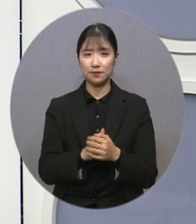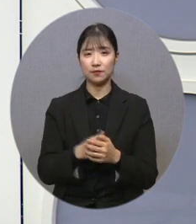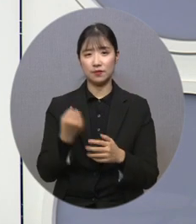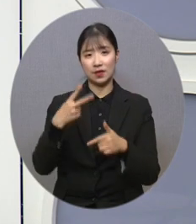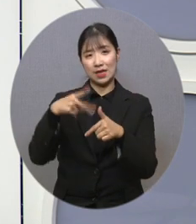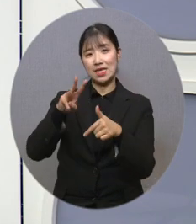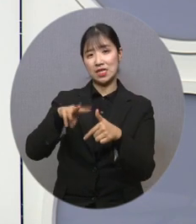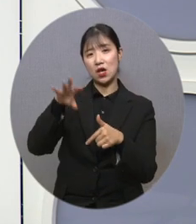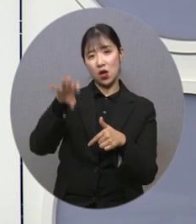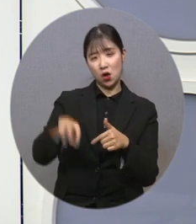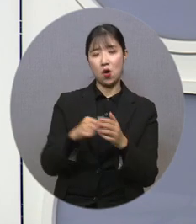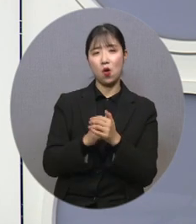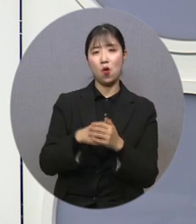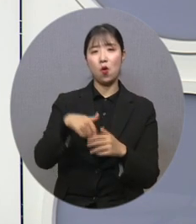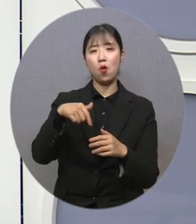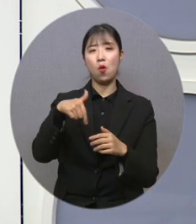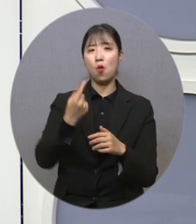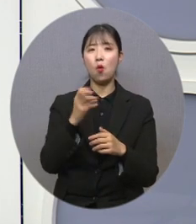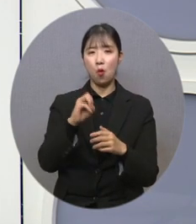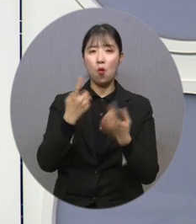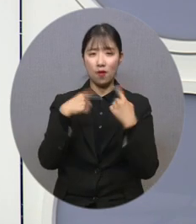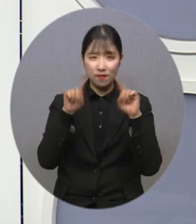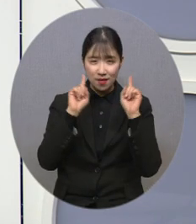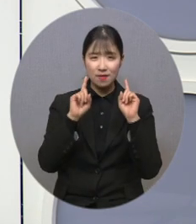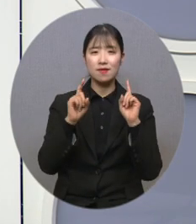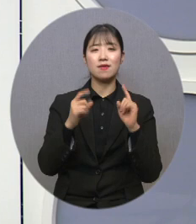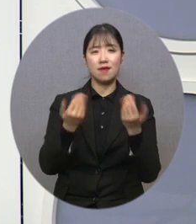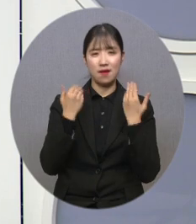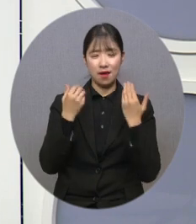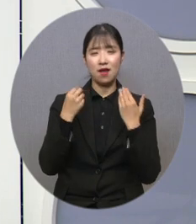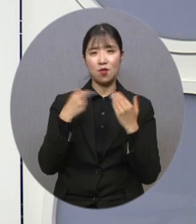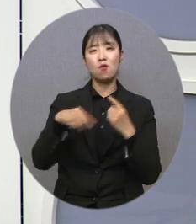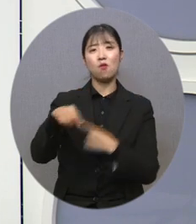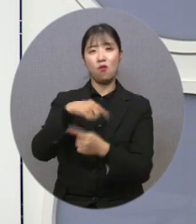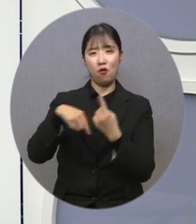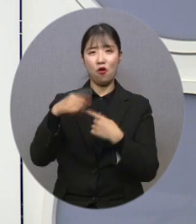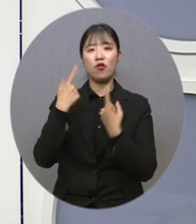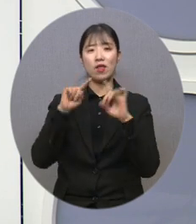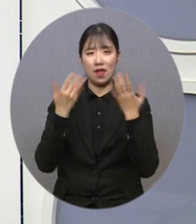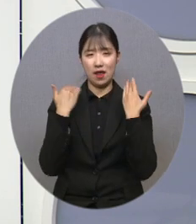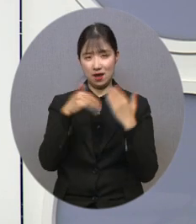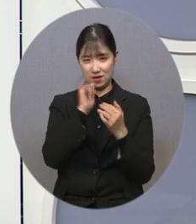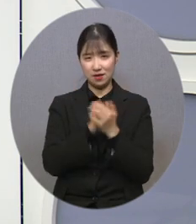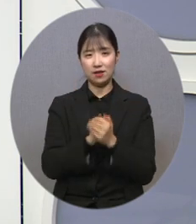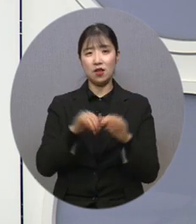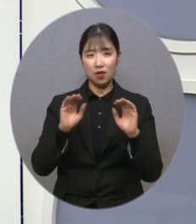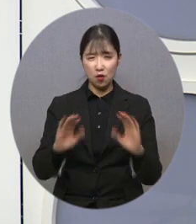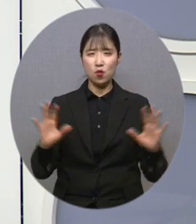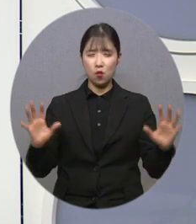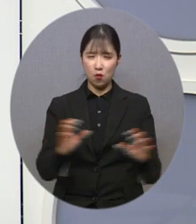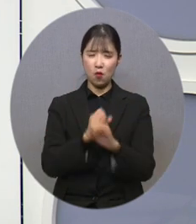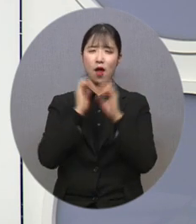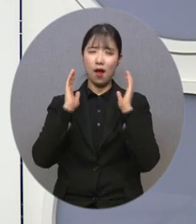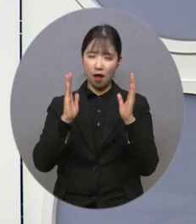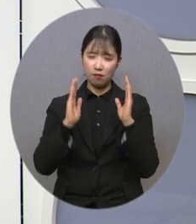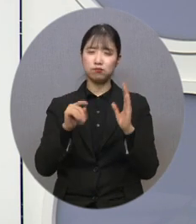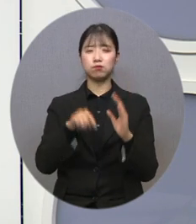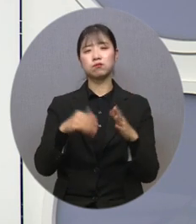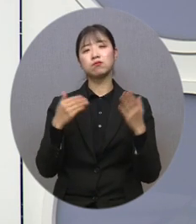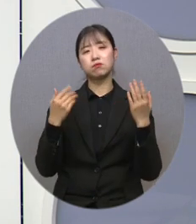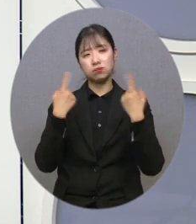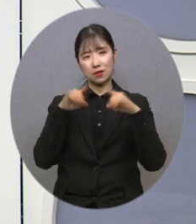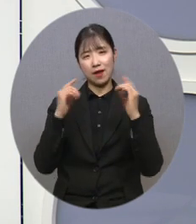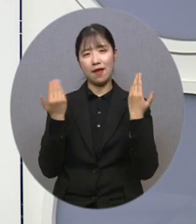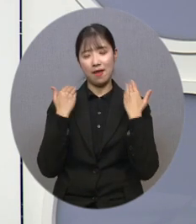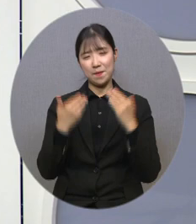인천 캠퍼스에는 공과대학하고 경영대학이 있습니다. 그래서 아주 종합적인 학문으로 우리 대학이 발전하고